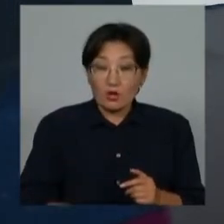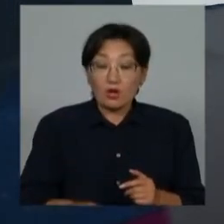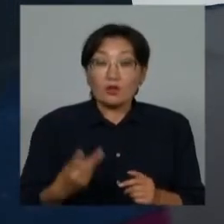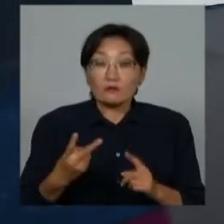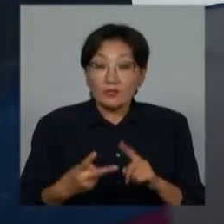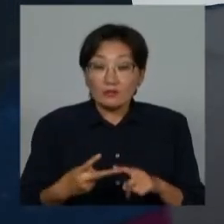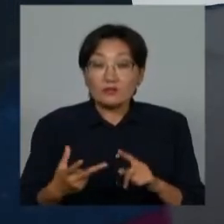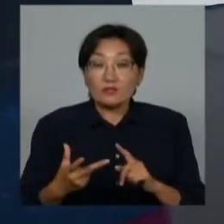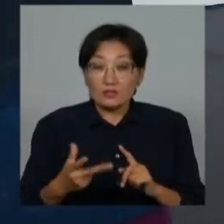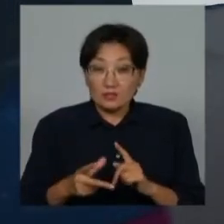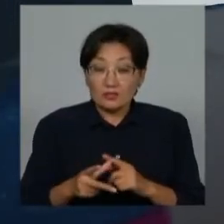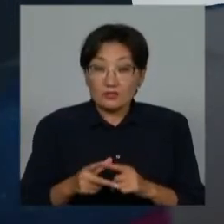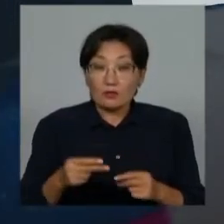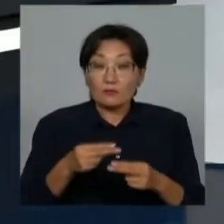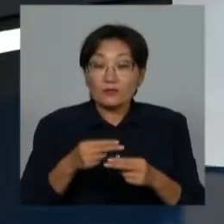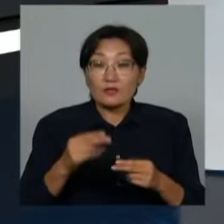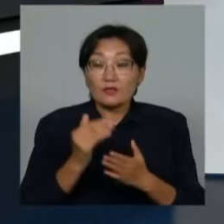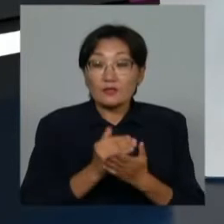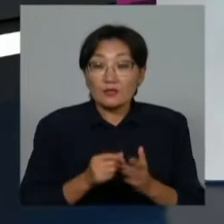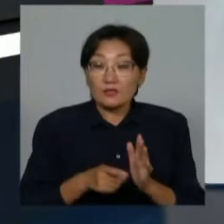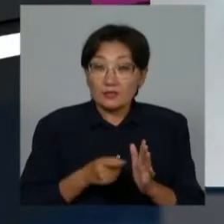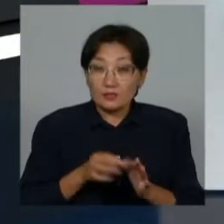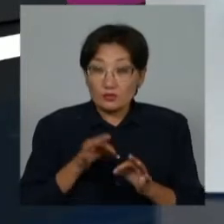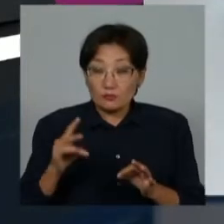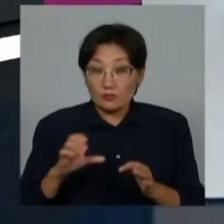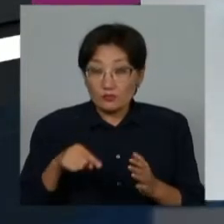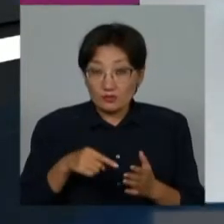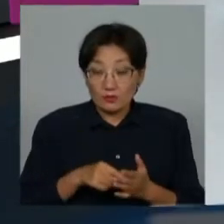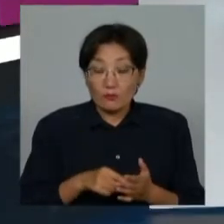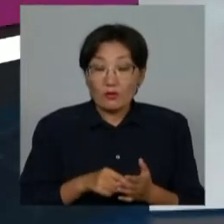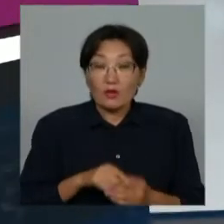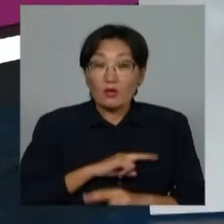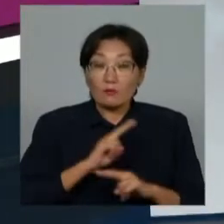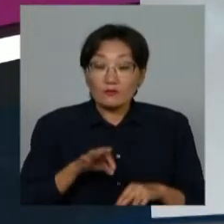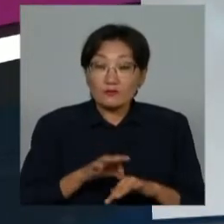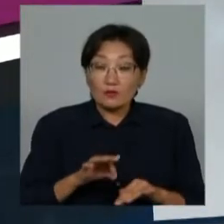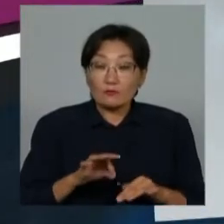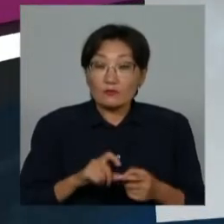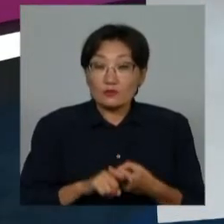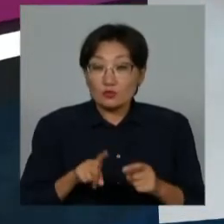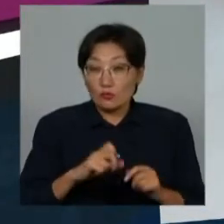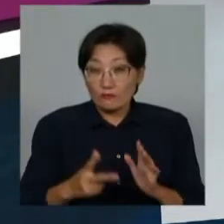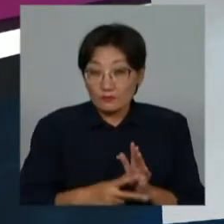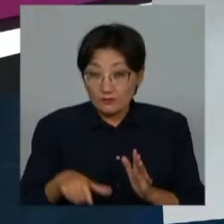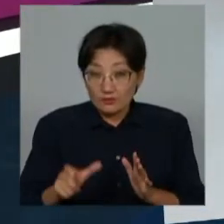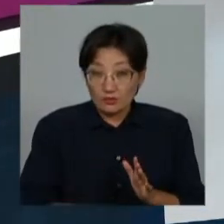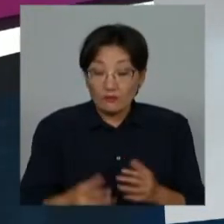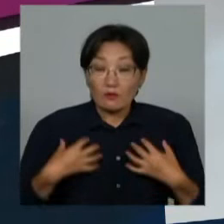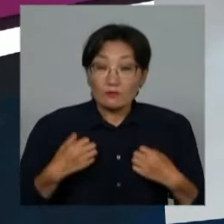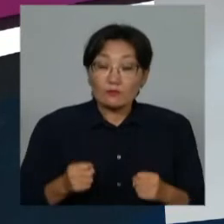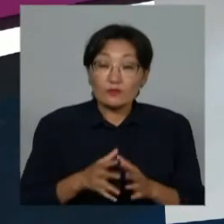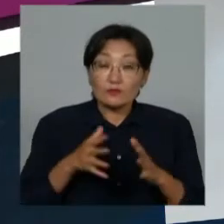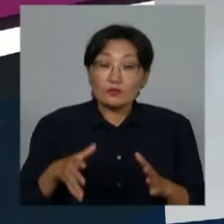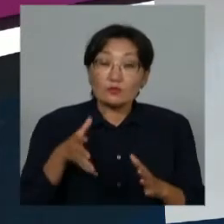Вторые и третьи в этом списке Карагандинской области Нур-Султан. Жертвами ковида и пневмонии стали 118 человек. Выздоровели